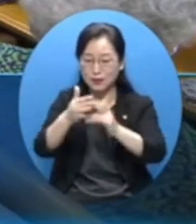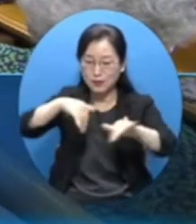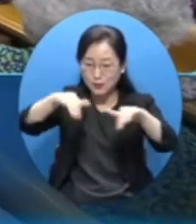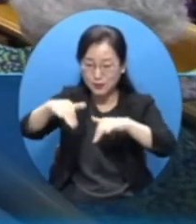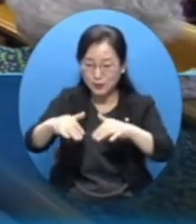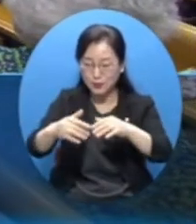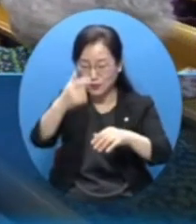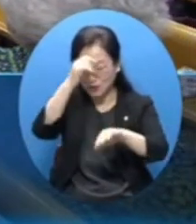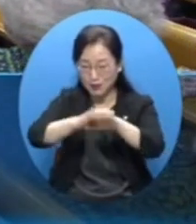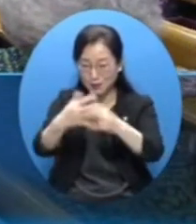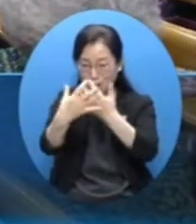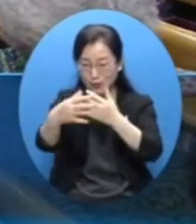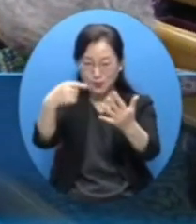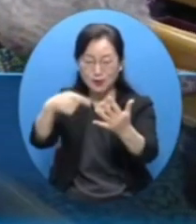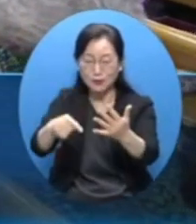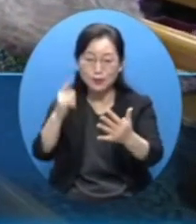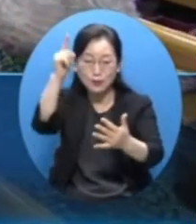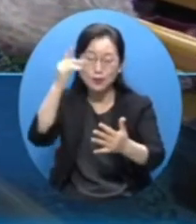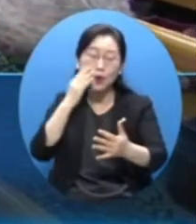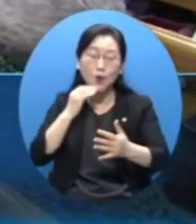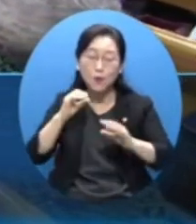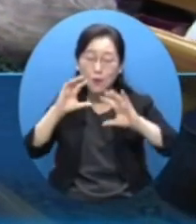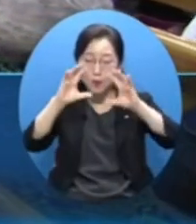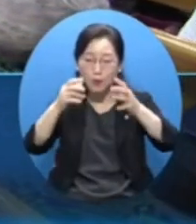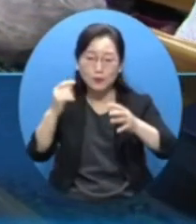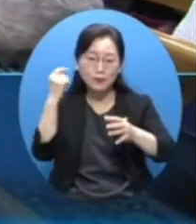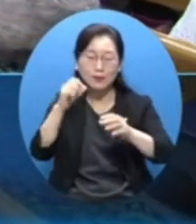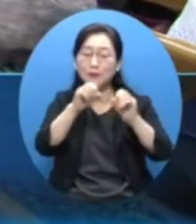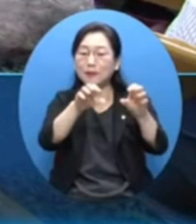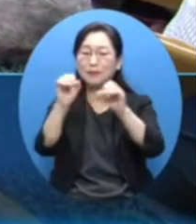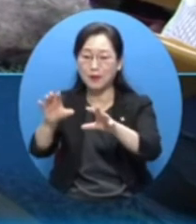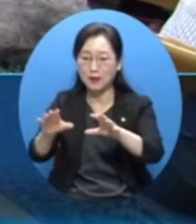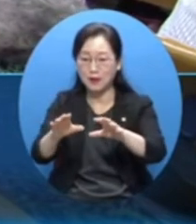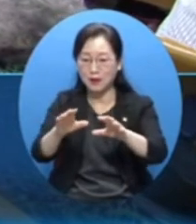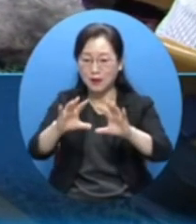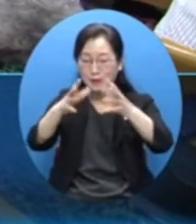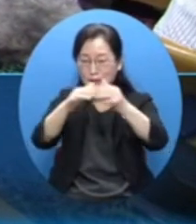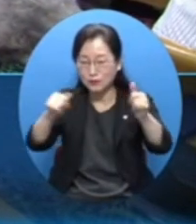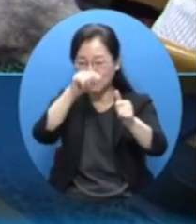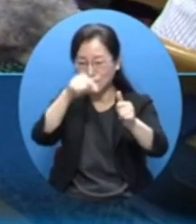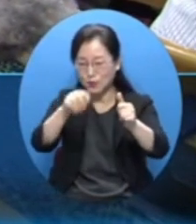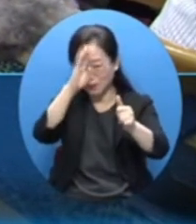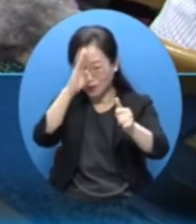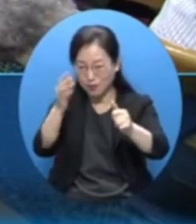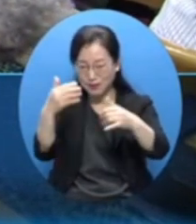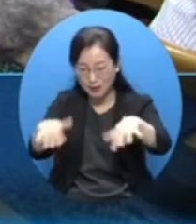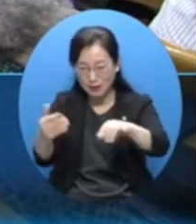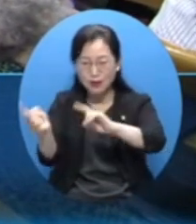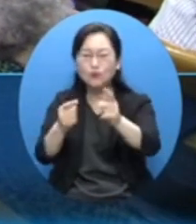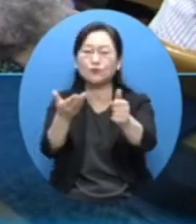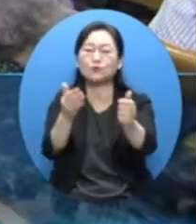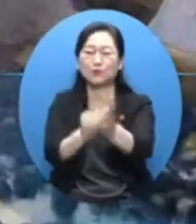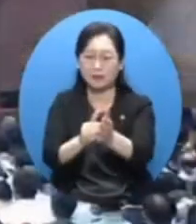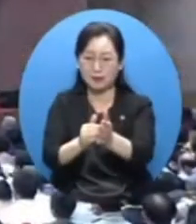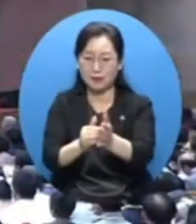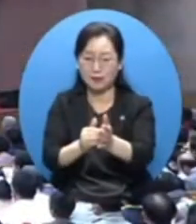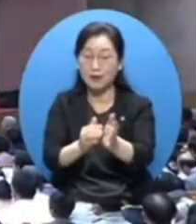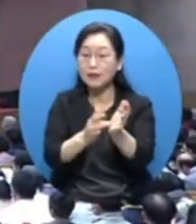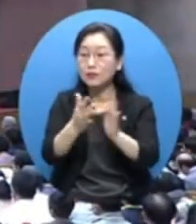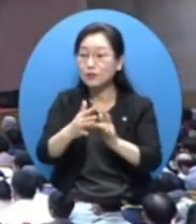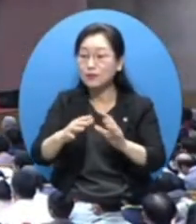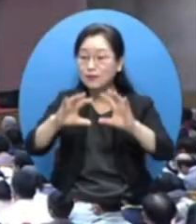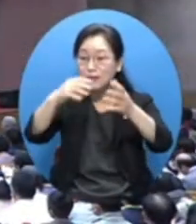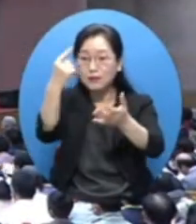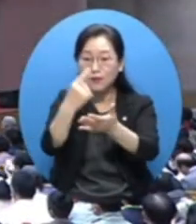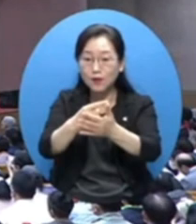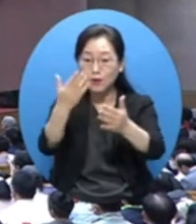가르치시며 정법을 전파하시며 백성 중에 모든 병과 모든 약한 것을 고치시니 예수님께서이 땅에 오셔서